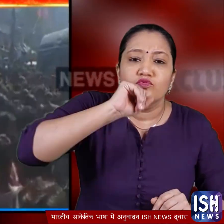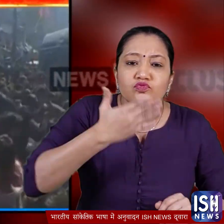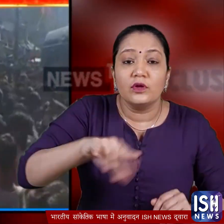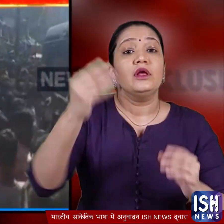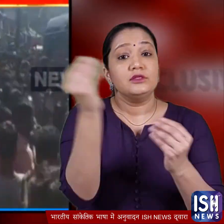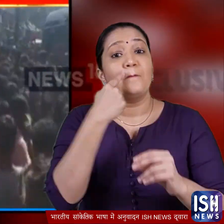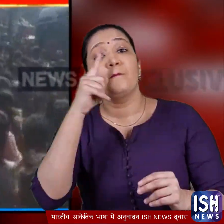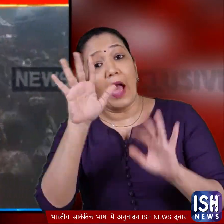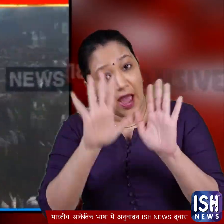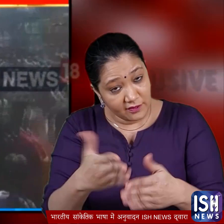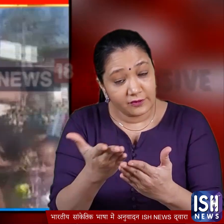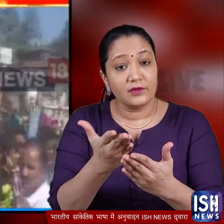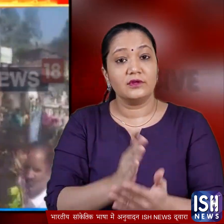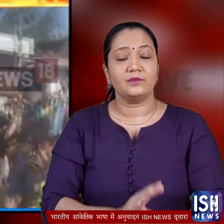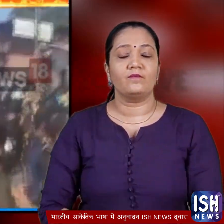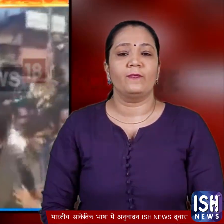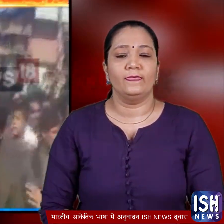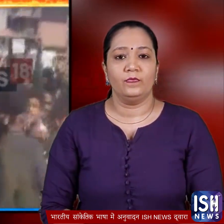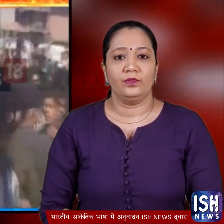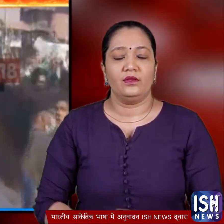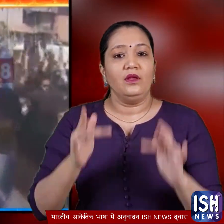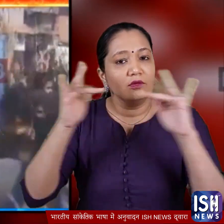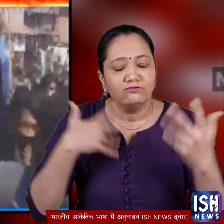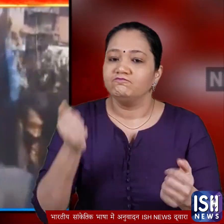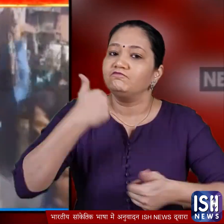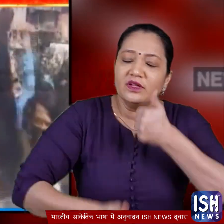उनमें कुछ के साथ तो घरवाले भी पहुंचे।